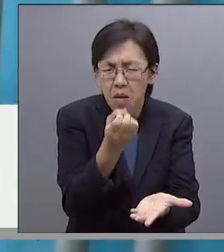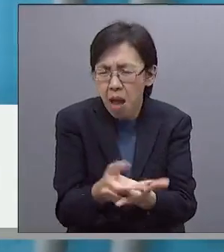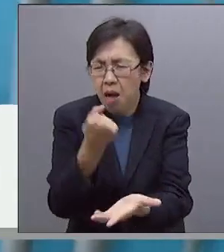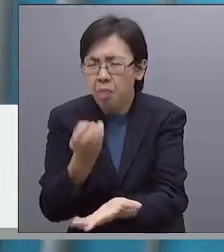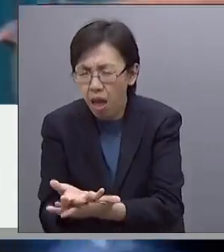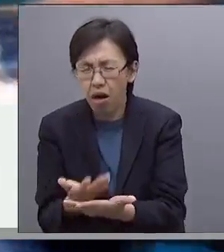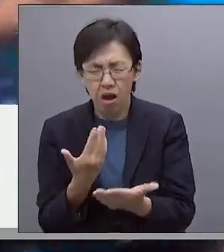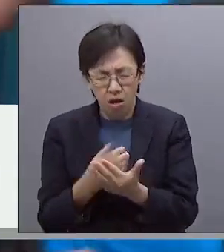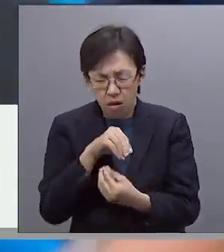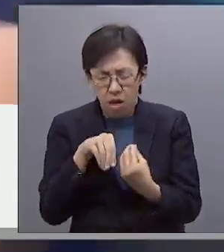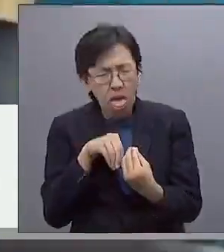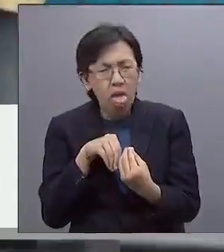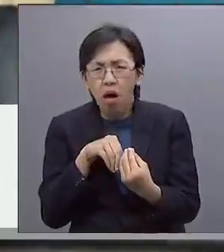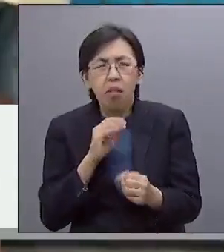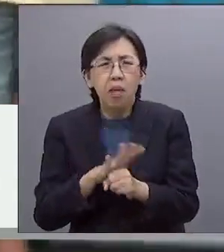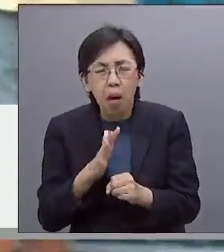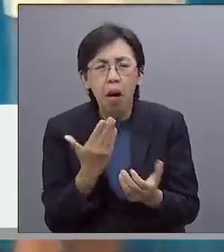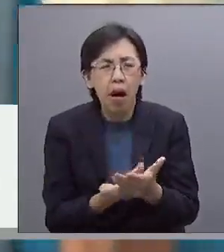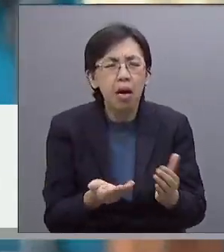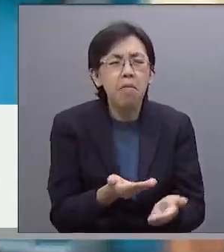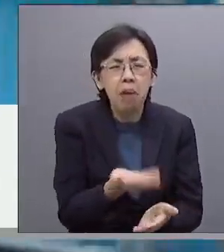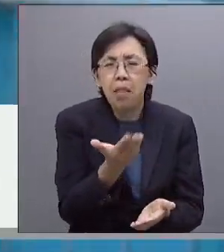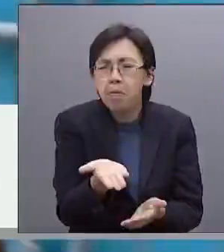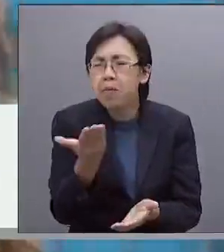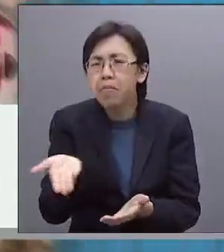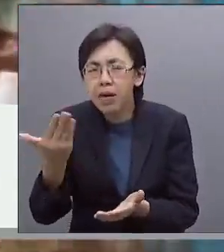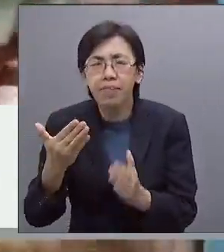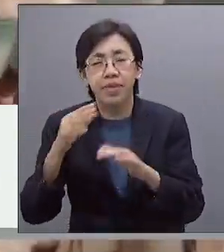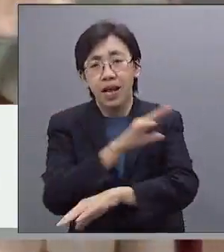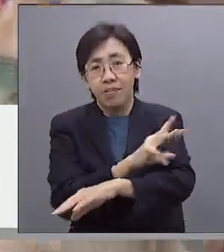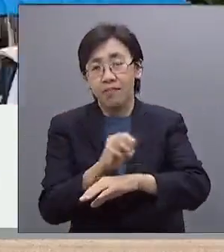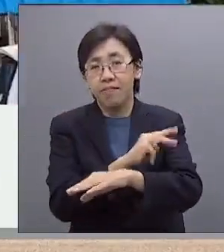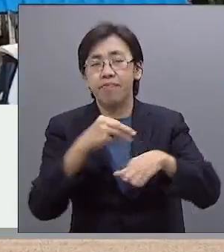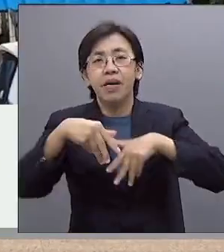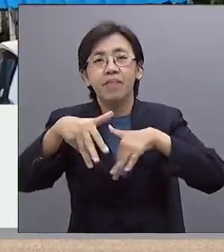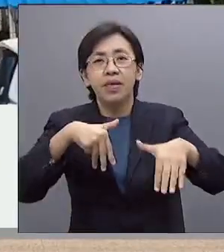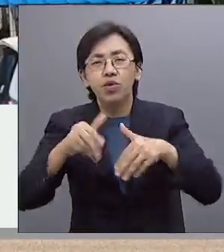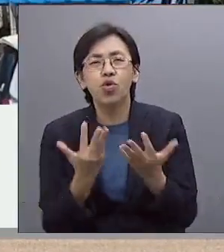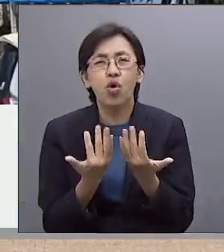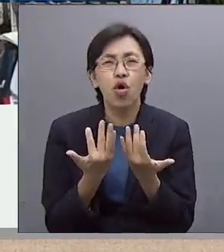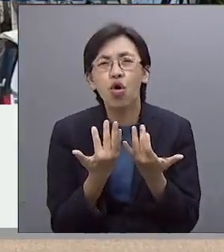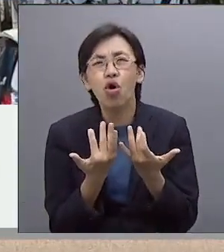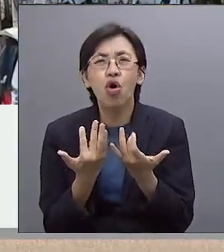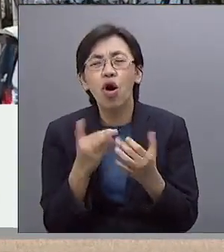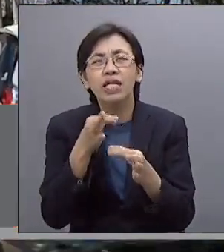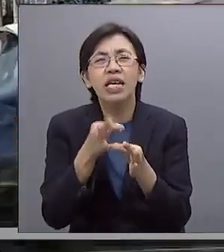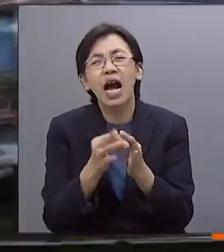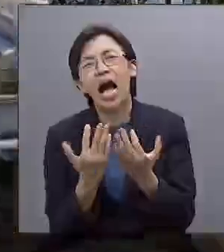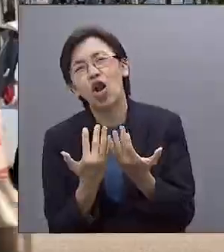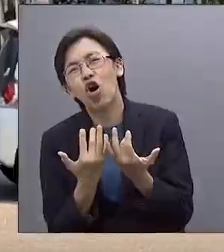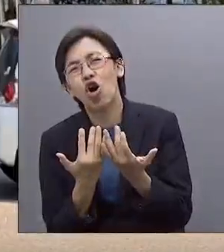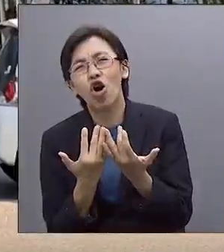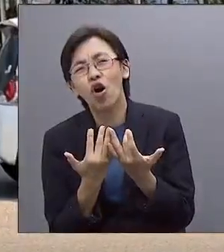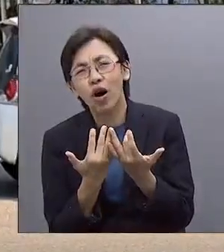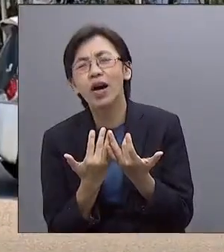ากราคาปรับขึ้นต่อเนื่องนะคะส่วนที่มหาสารคามค่ะมีประชาชนไปรอยืนยันสิทธิ์เข้าร่วมโครงการบัตรสวัสดิการแห่